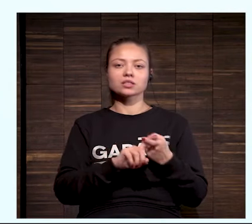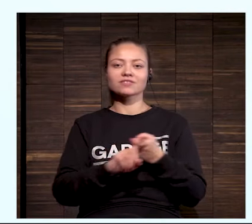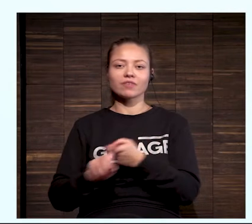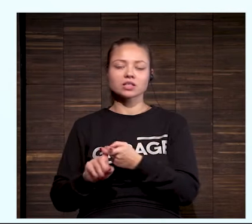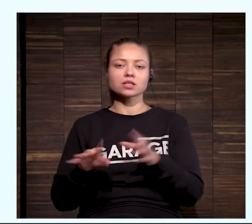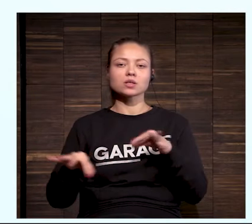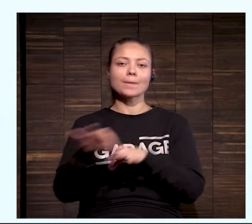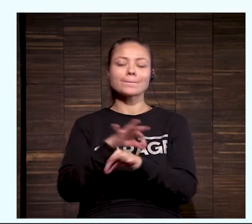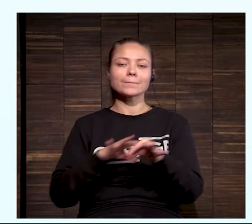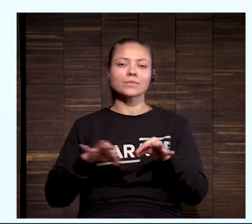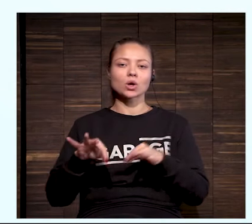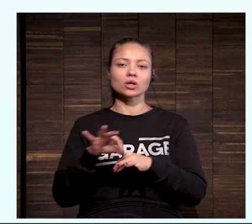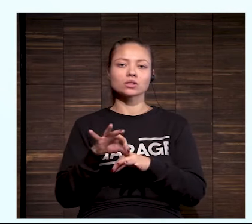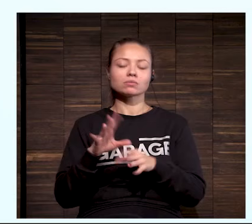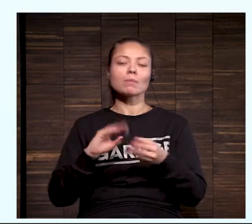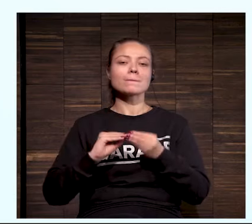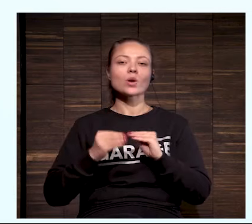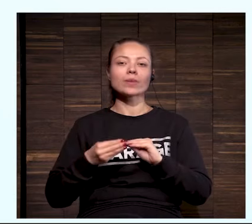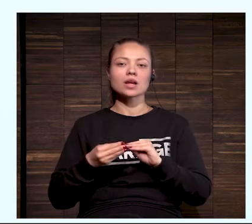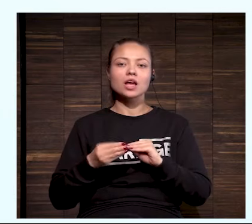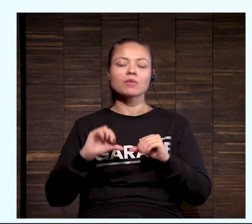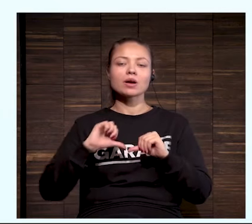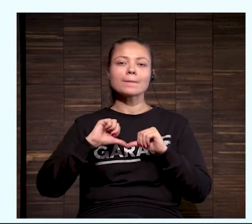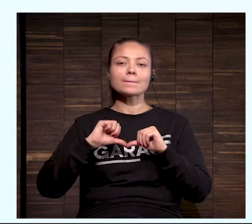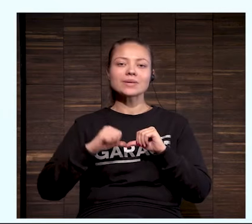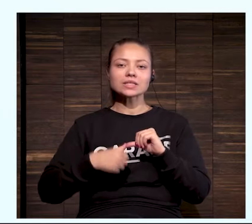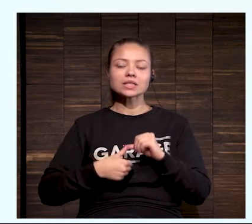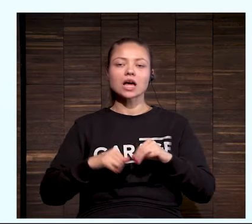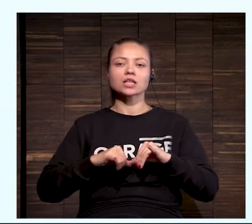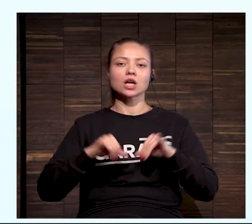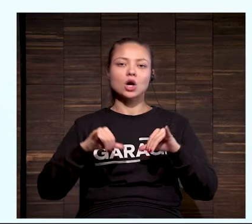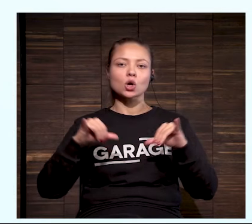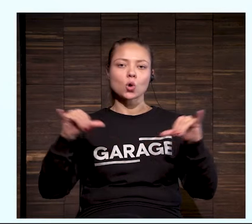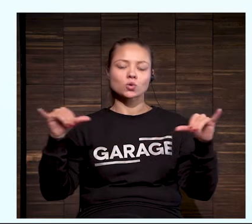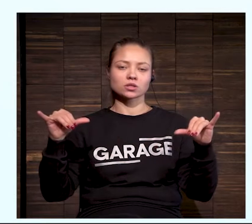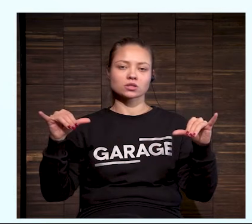проекта с проблемой постоянного роста